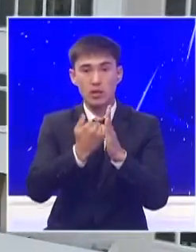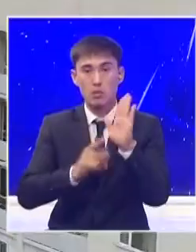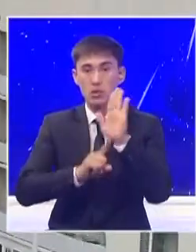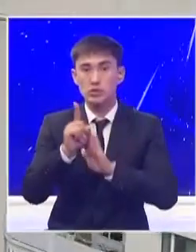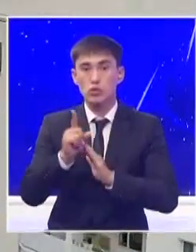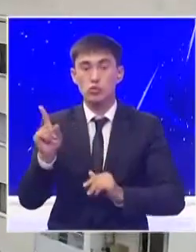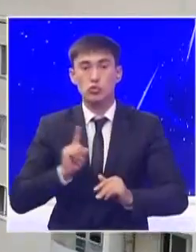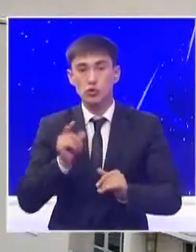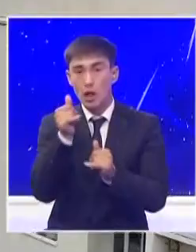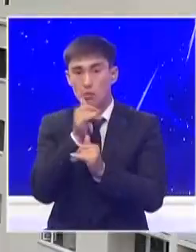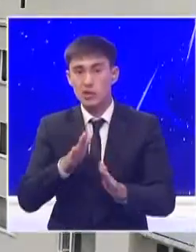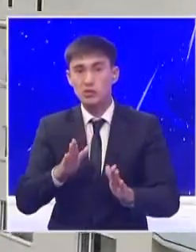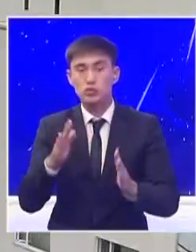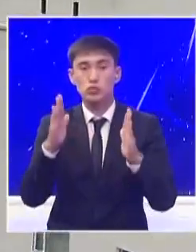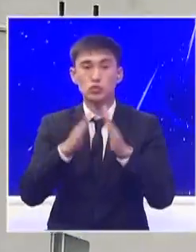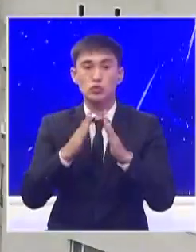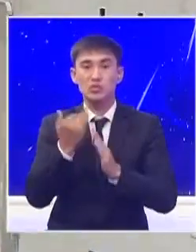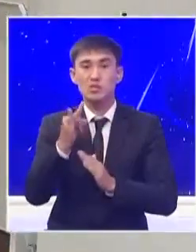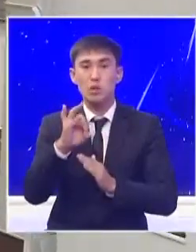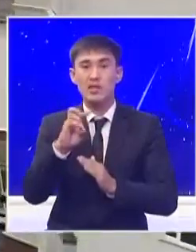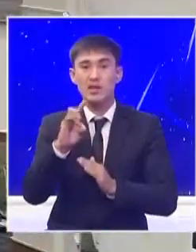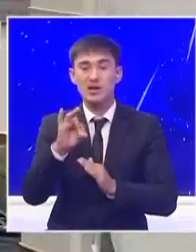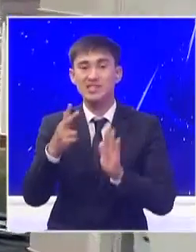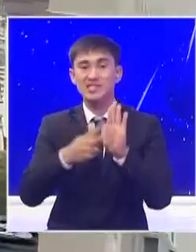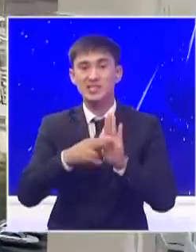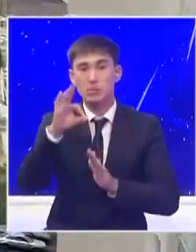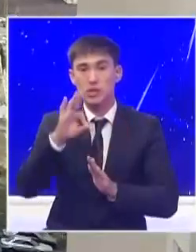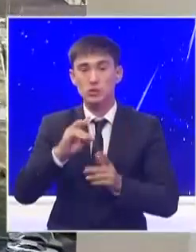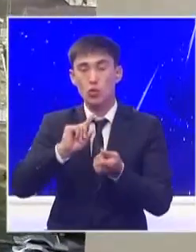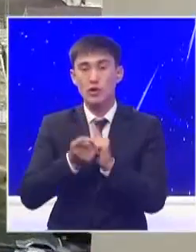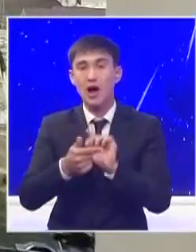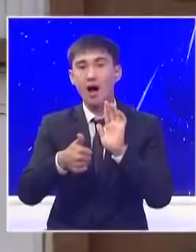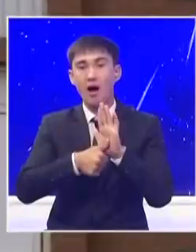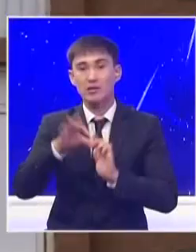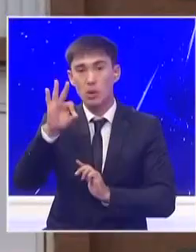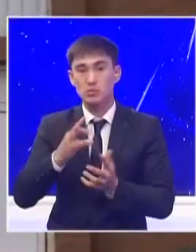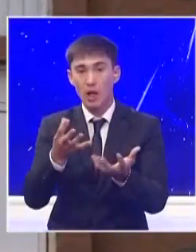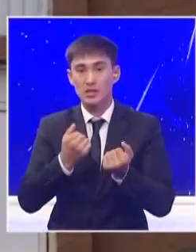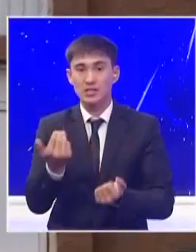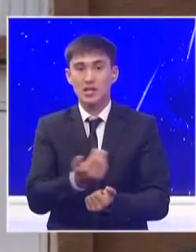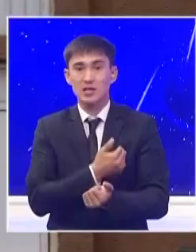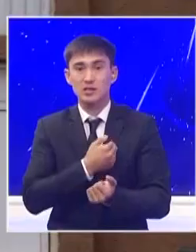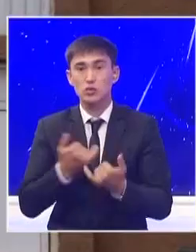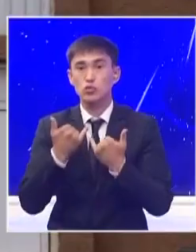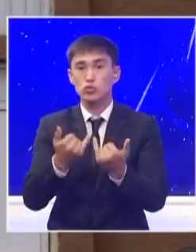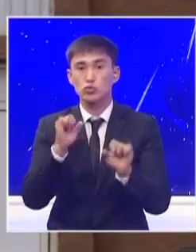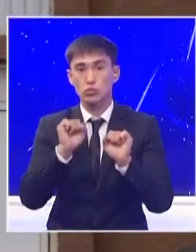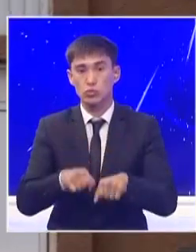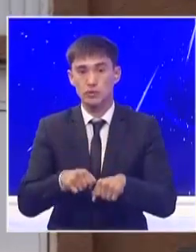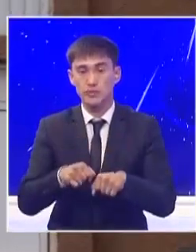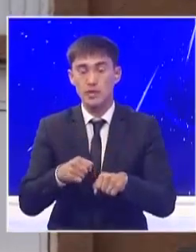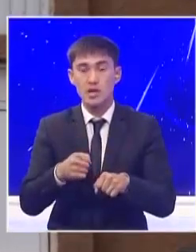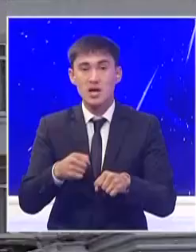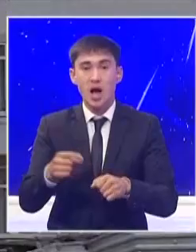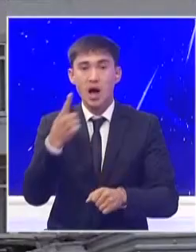алуын күте алмайтын немесе тұрғын үй ипотекасын 8%-дің орнына 6%-бен алғысы келетіндерге ұсыныс жасап отыр.